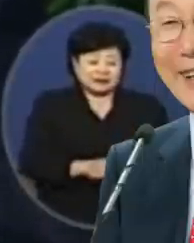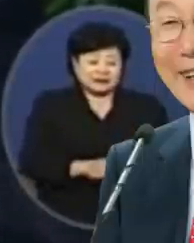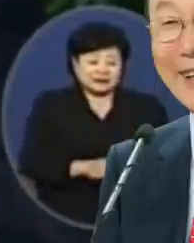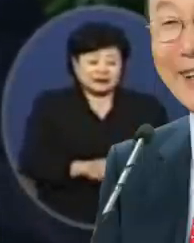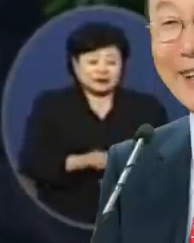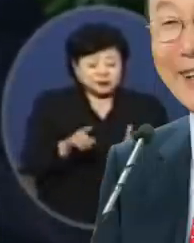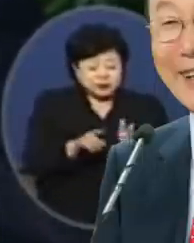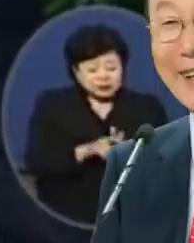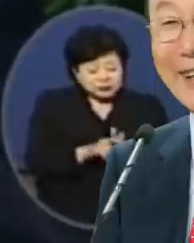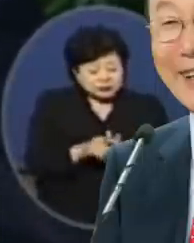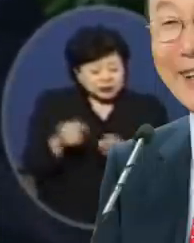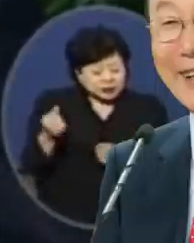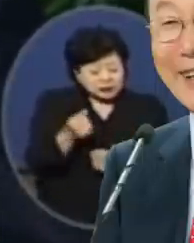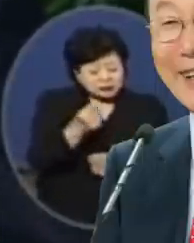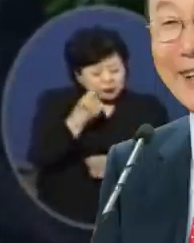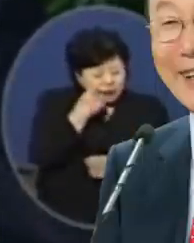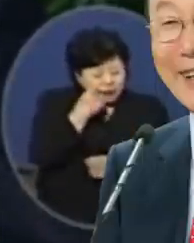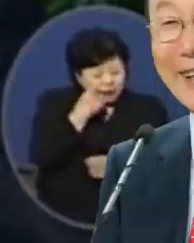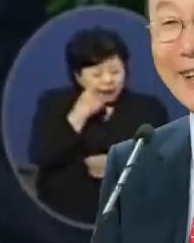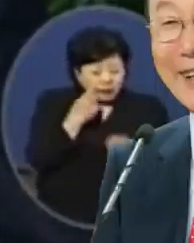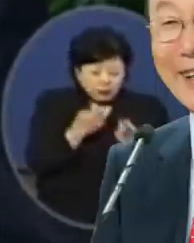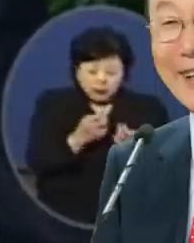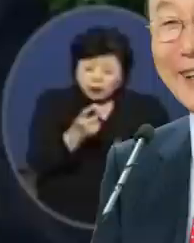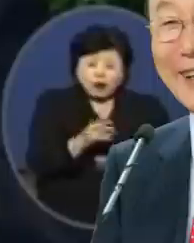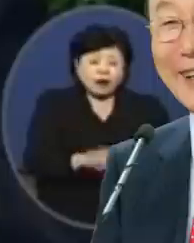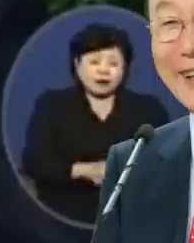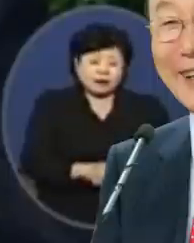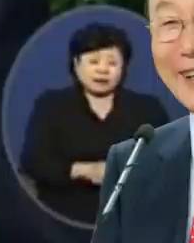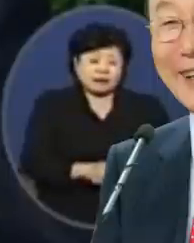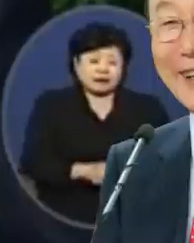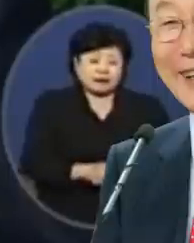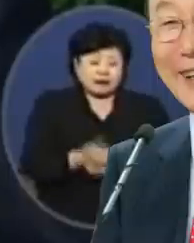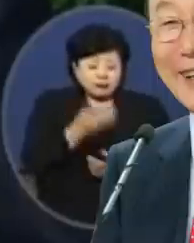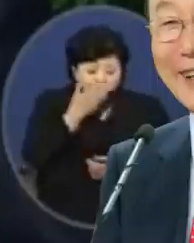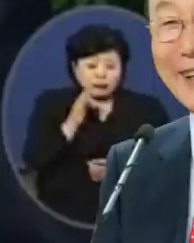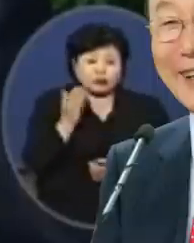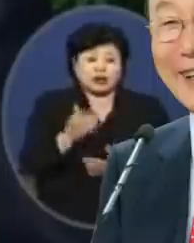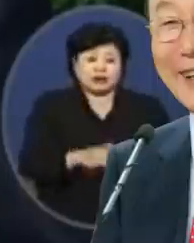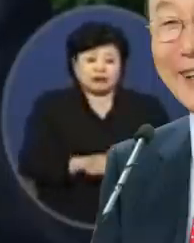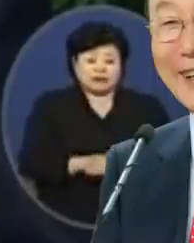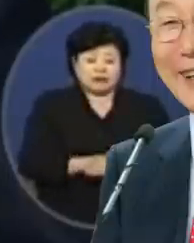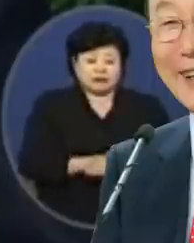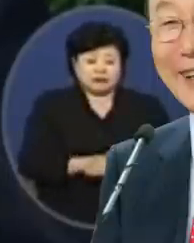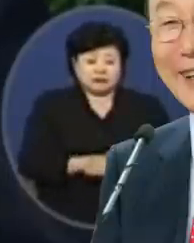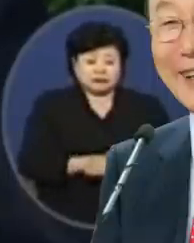나는 그 믿음을 그렇게 가질 수가 없는데 어떻게 합니까? 할 수 있어요.